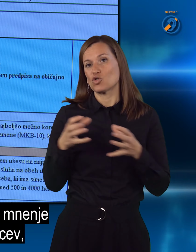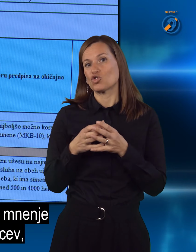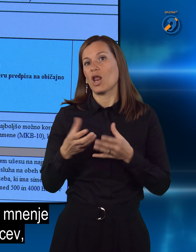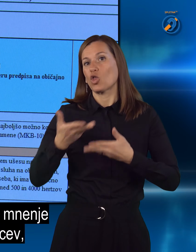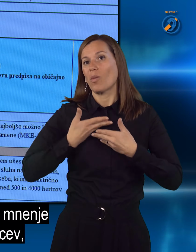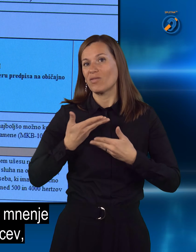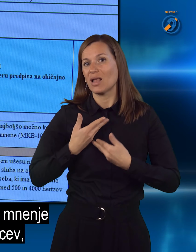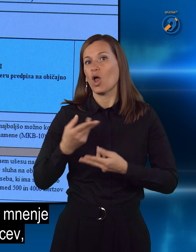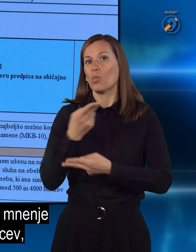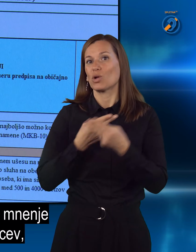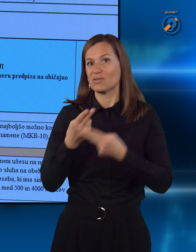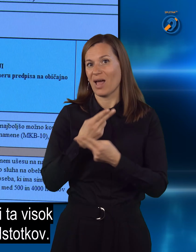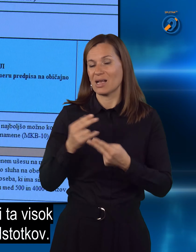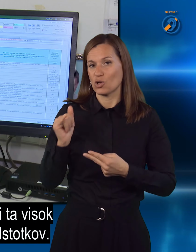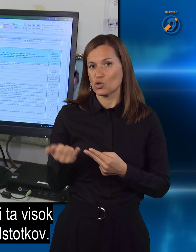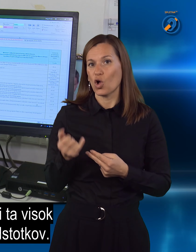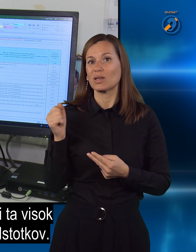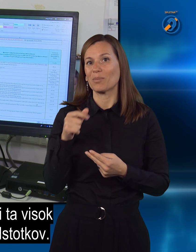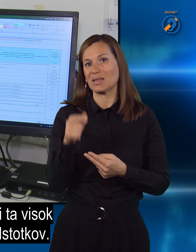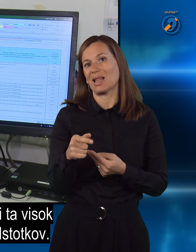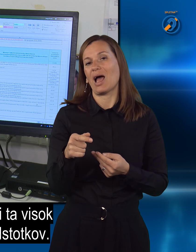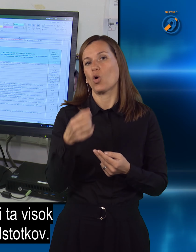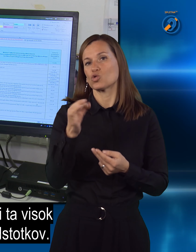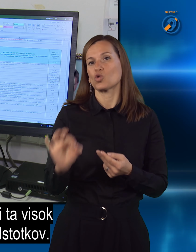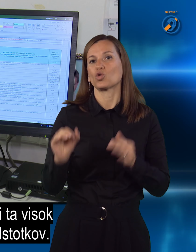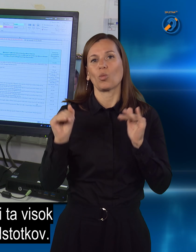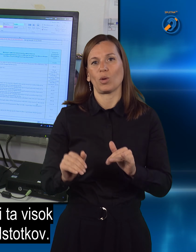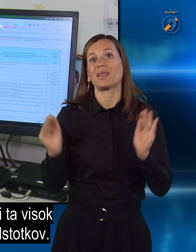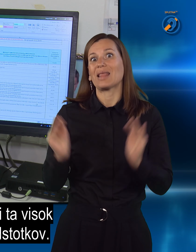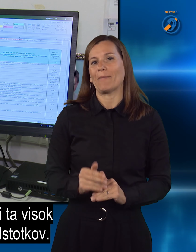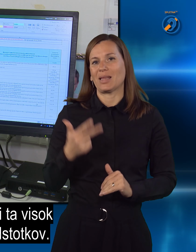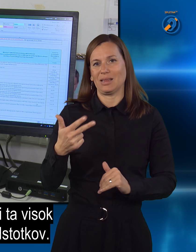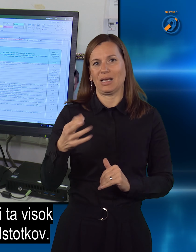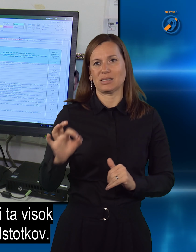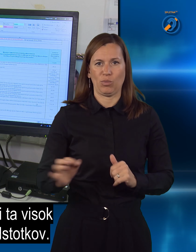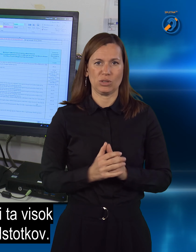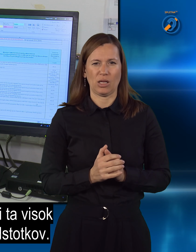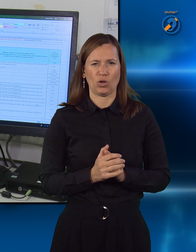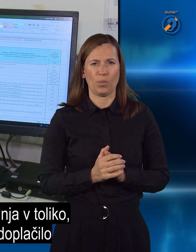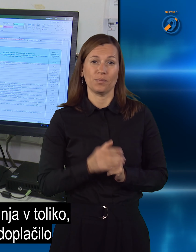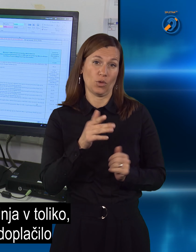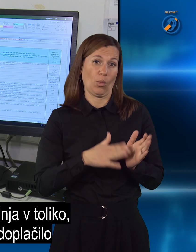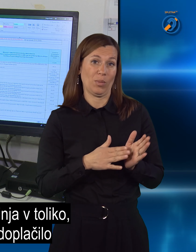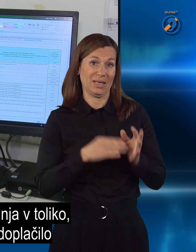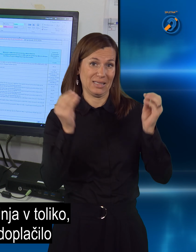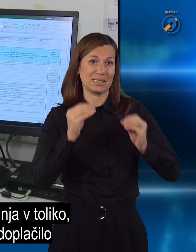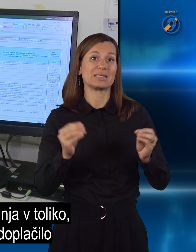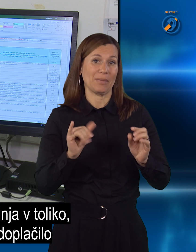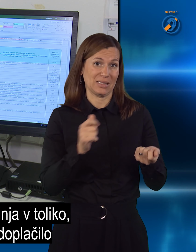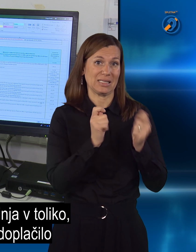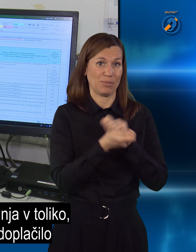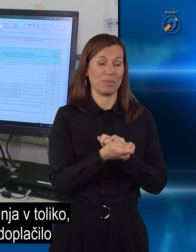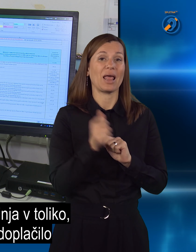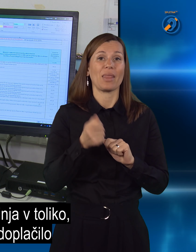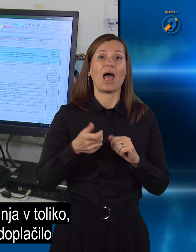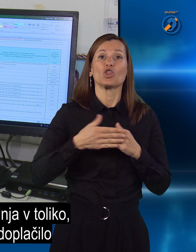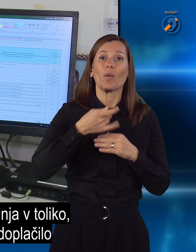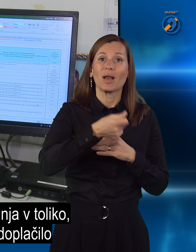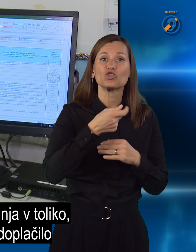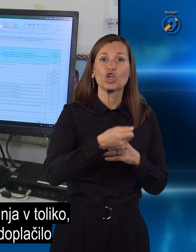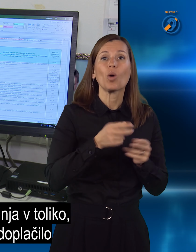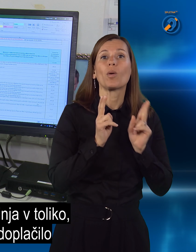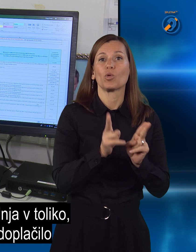združenja dobaviteljev in proizvajalcev, da bi ta odstotek moral biti najmanj 30%. Torej, sistem se spreminja v toliko, da